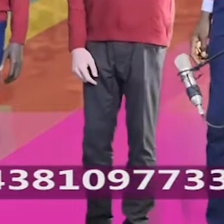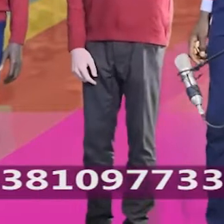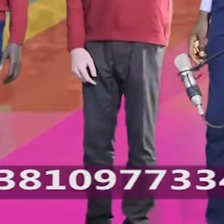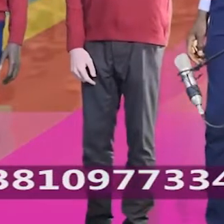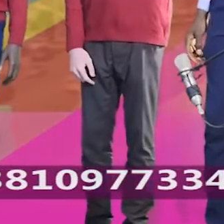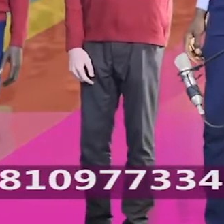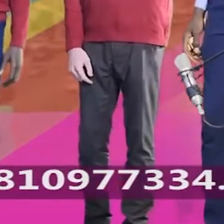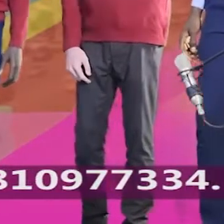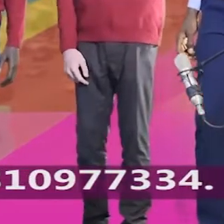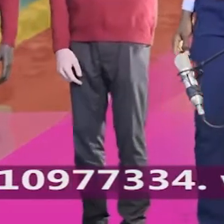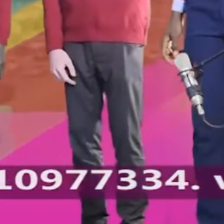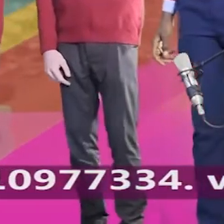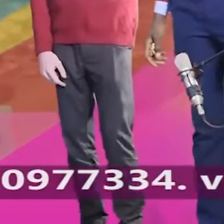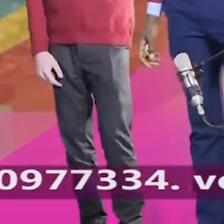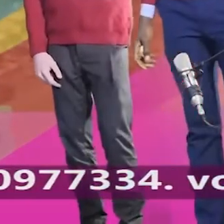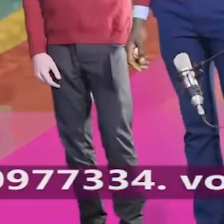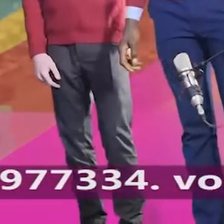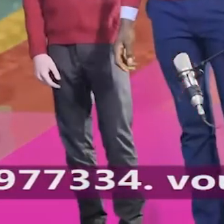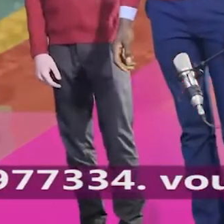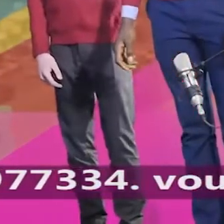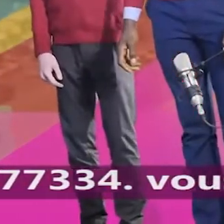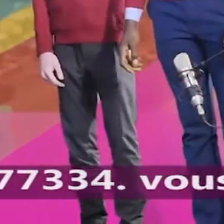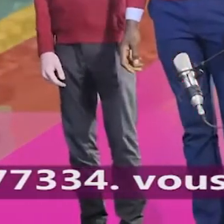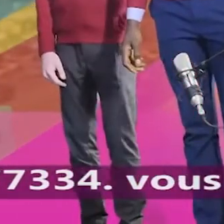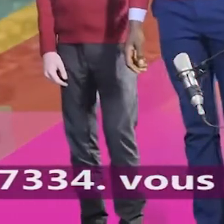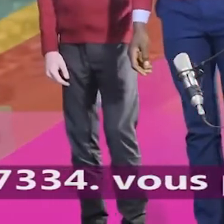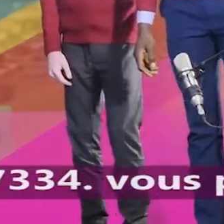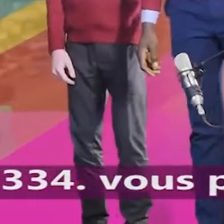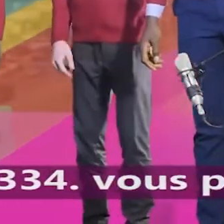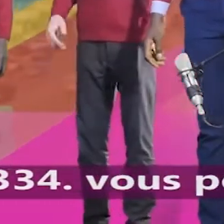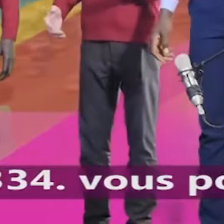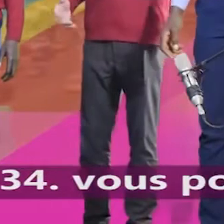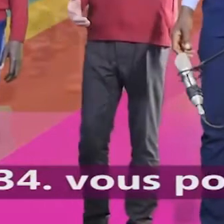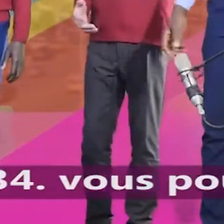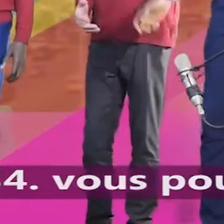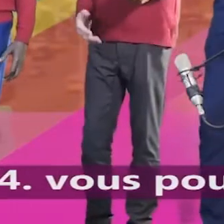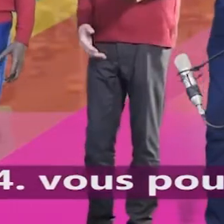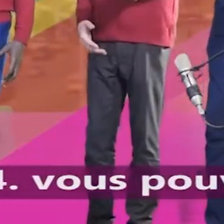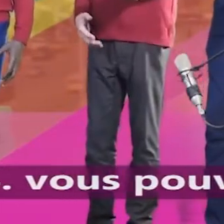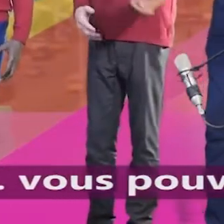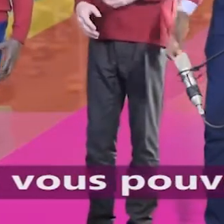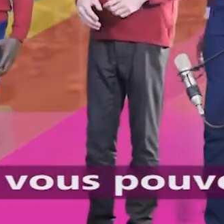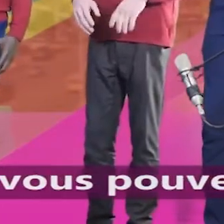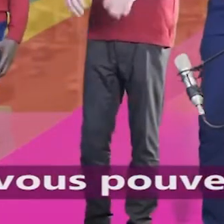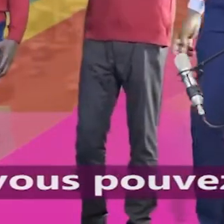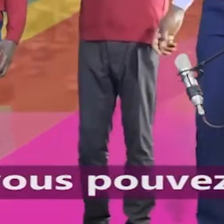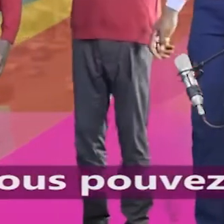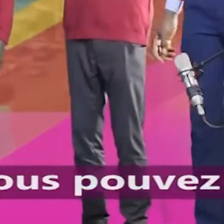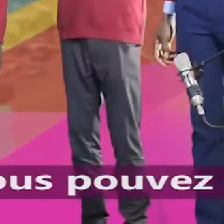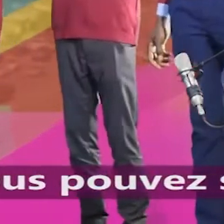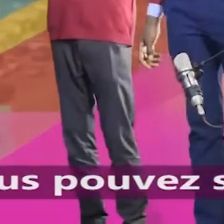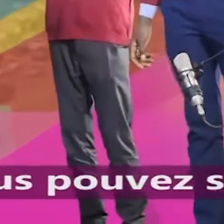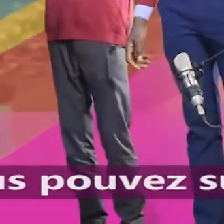Muyandi mwena Mwena lububamu Mwena